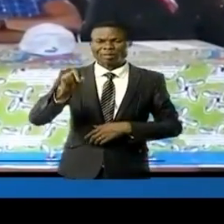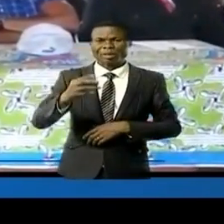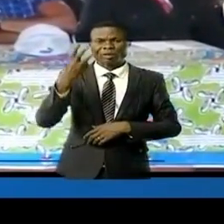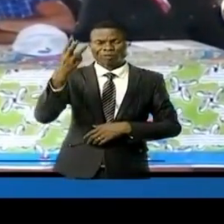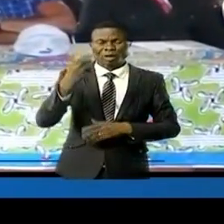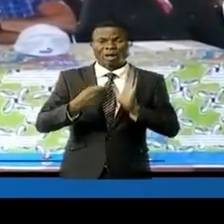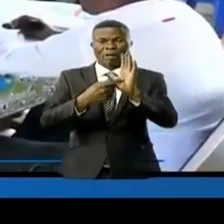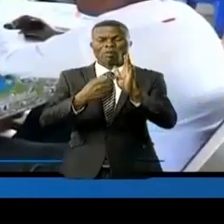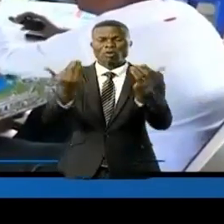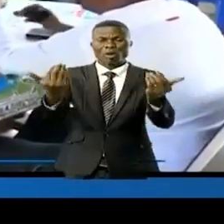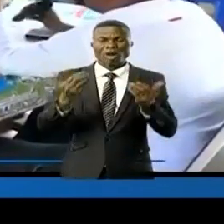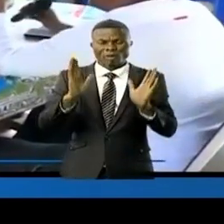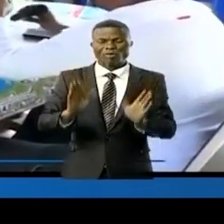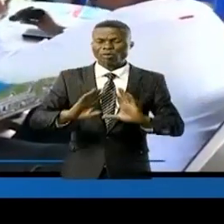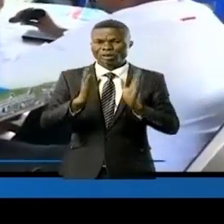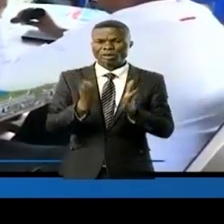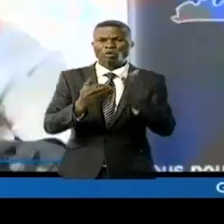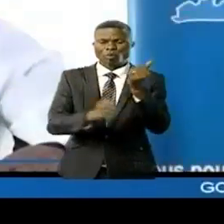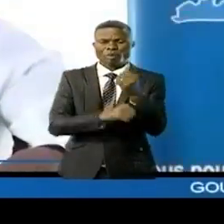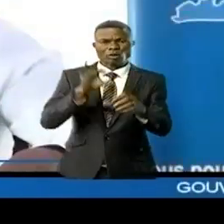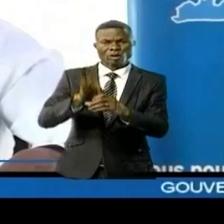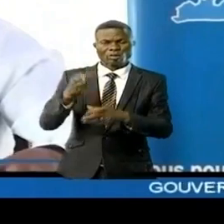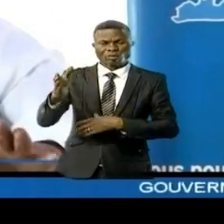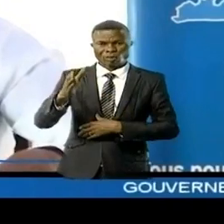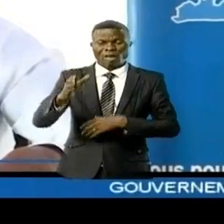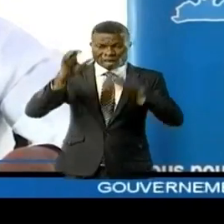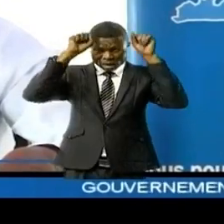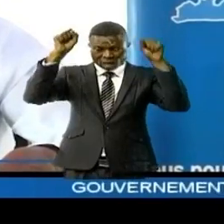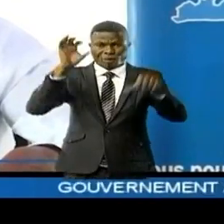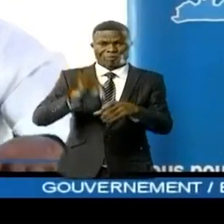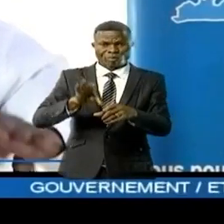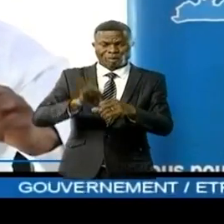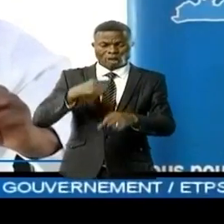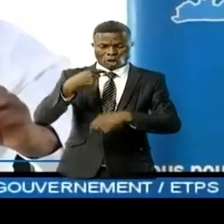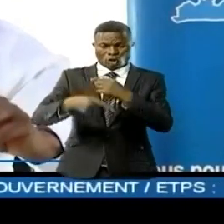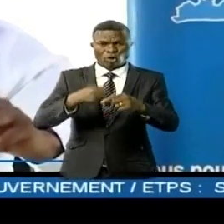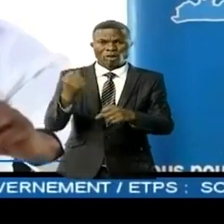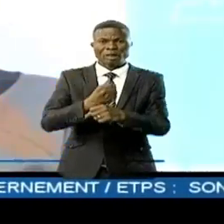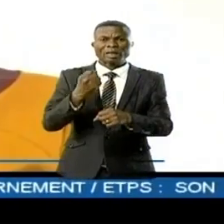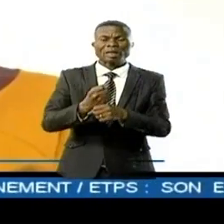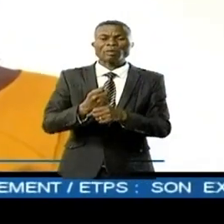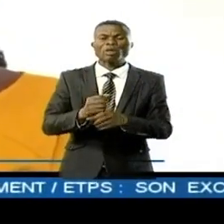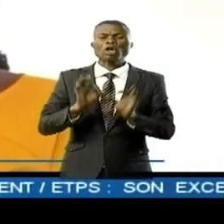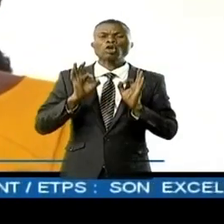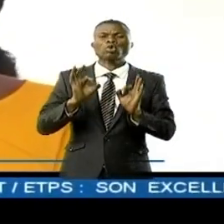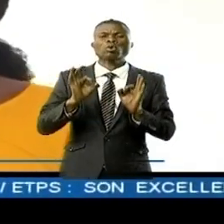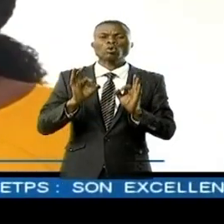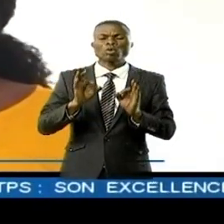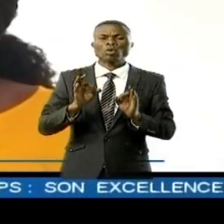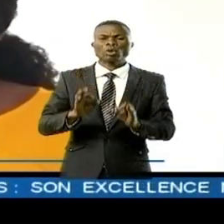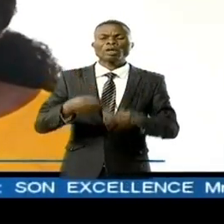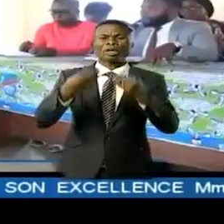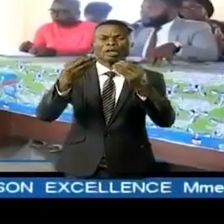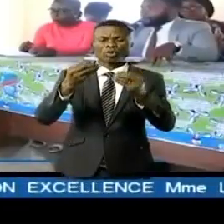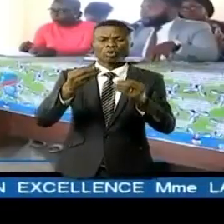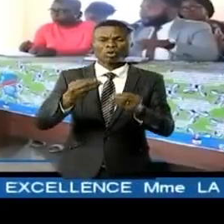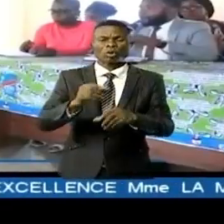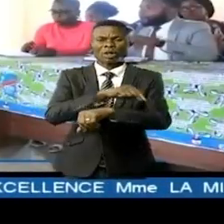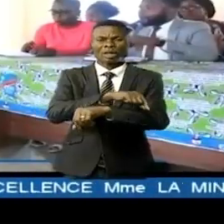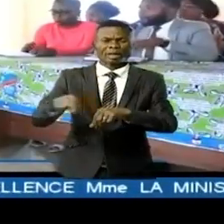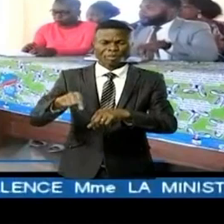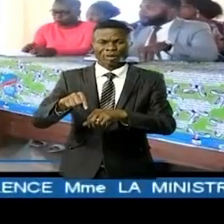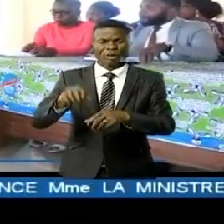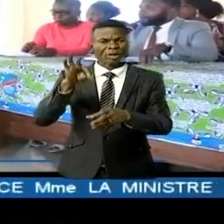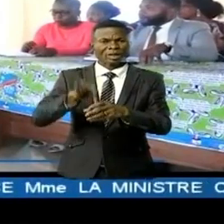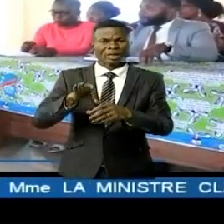volonté des électeurs. Denis Kadima Kazadi a dit démarrer un processus de rebranding qui consiste à redorer l'image de l'institution